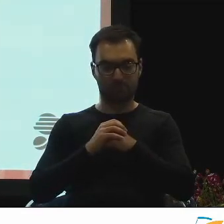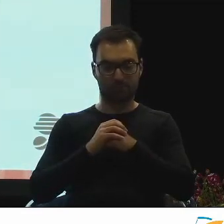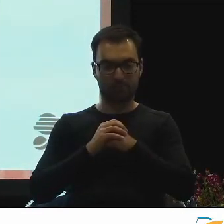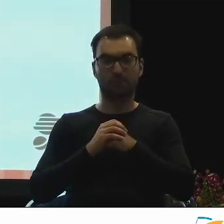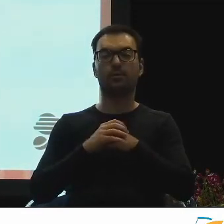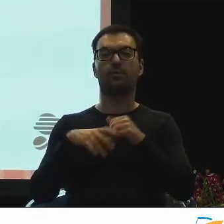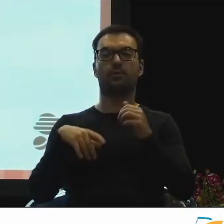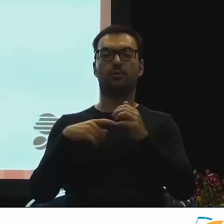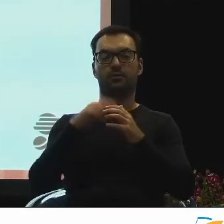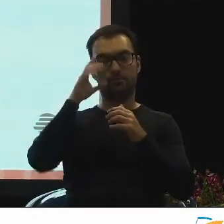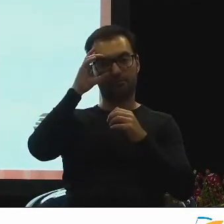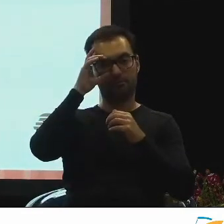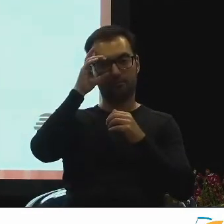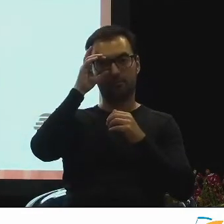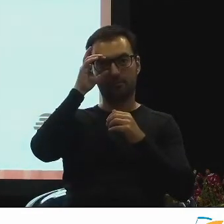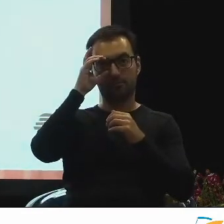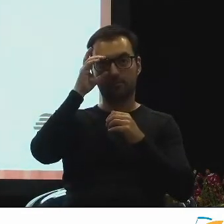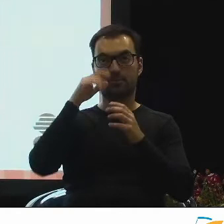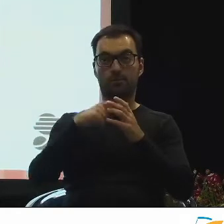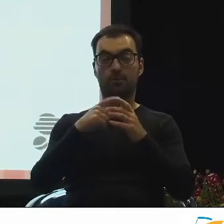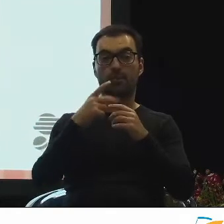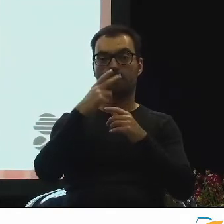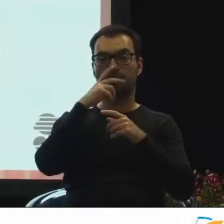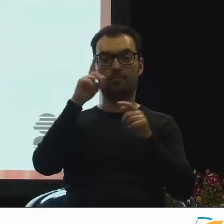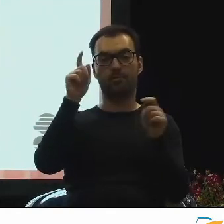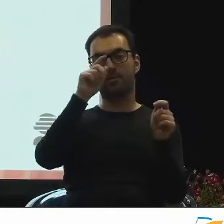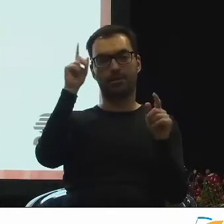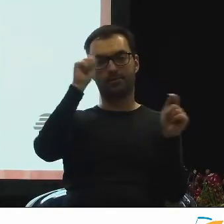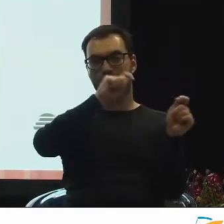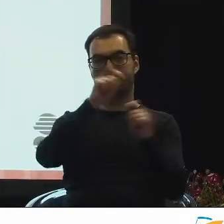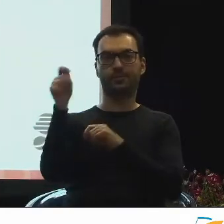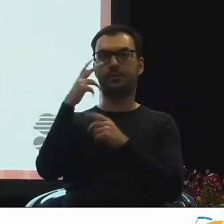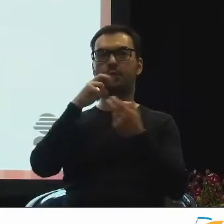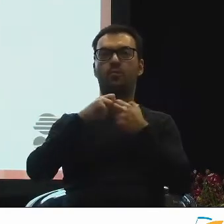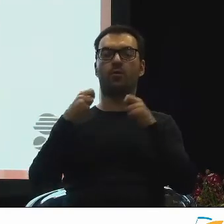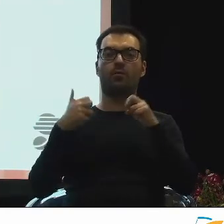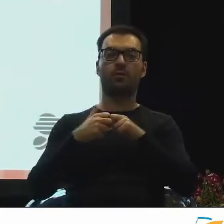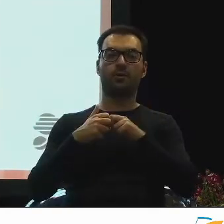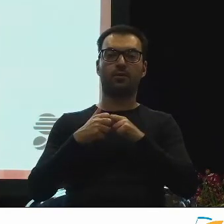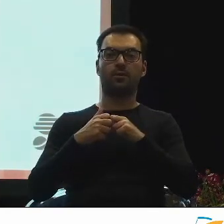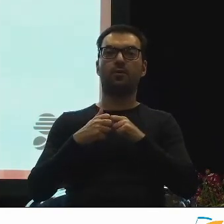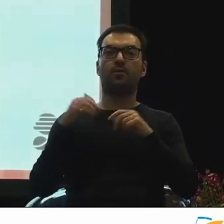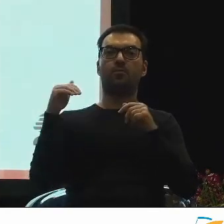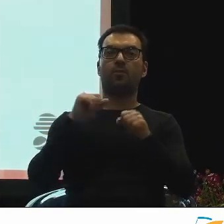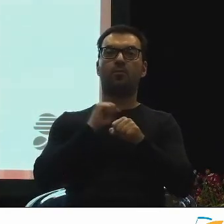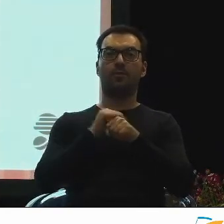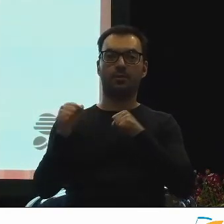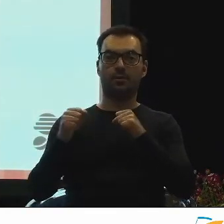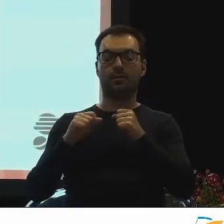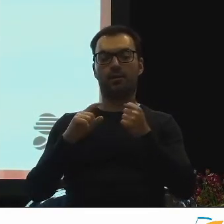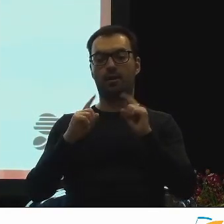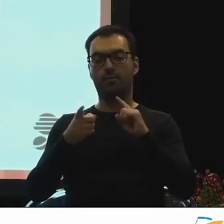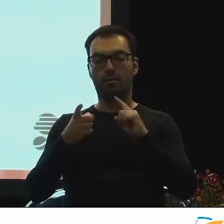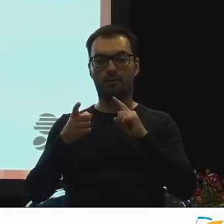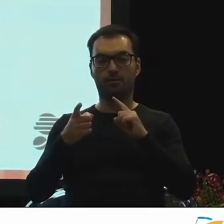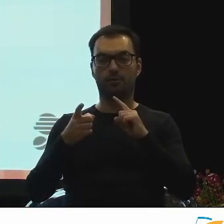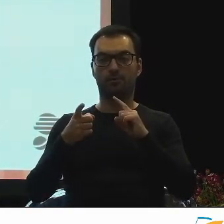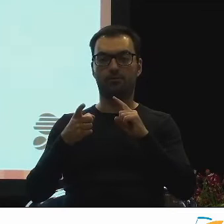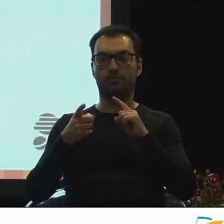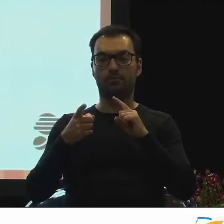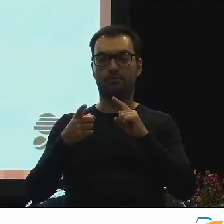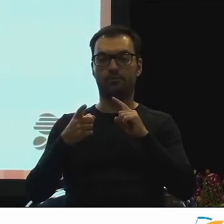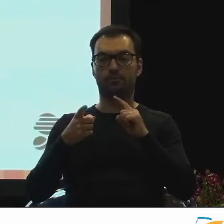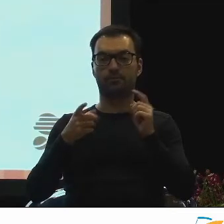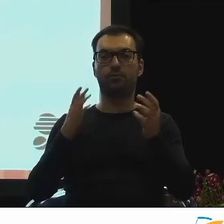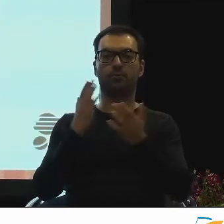to, drodzy Państwo, jednocześnie też zwraca nam uwagę na pewne kłopoty, które mogą się pojawić albo być może już w